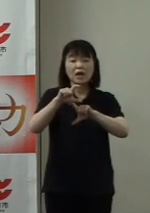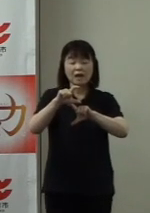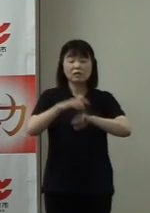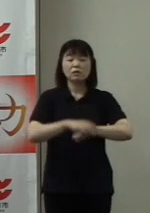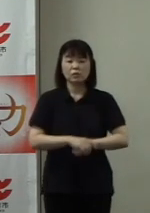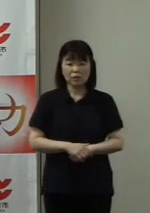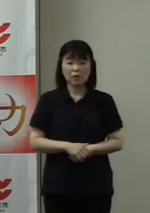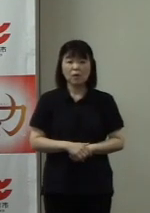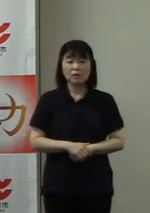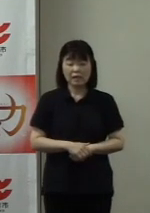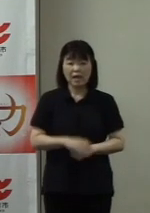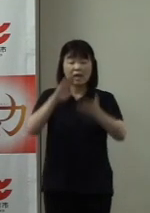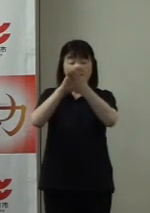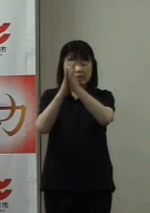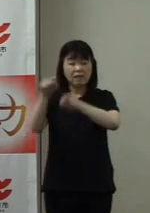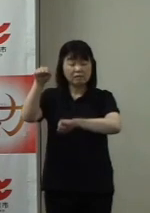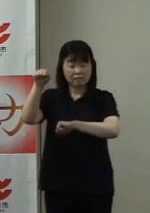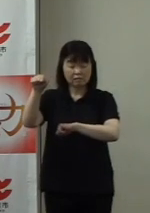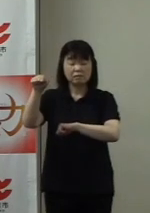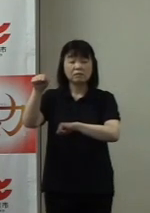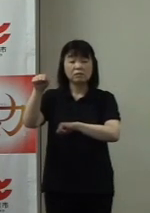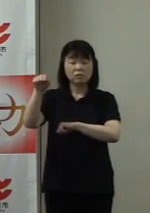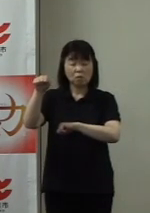は県の